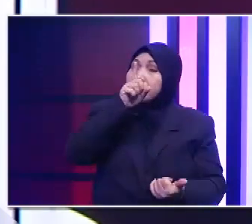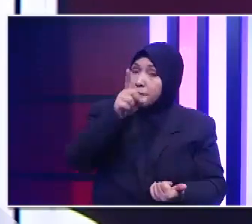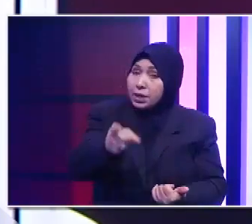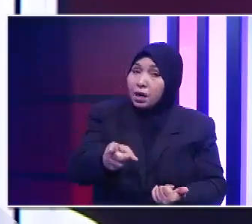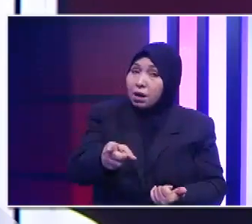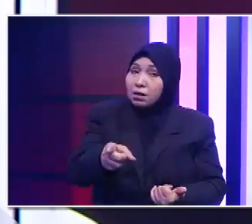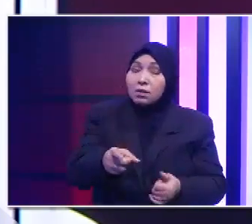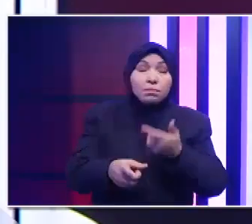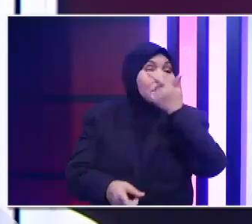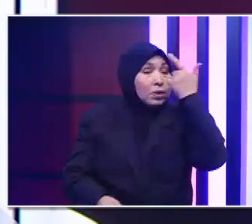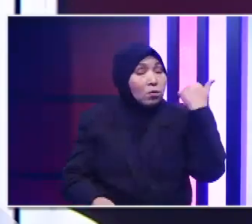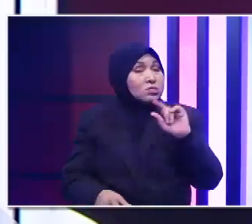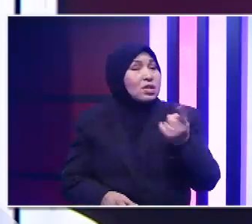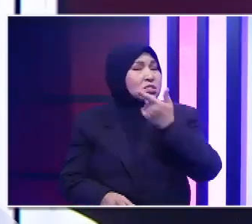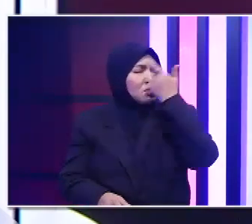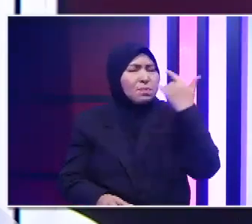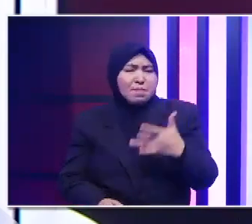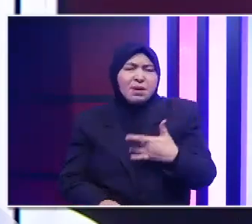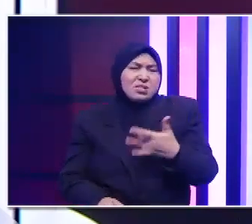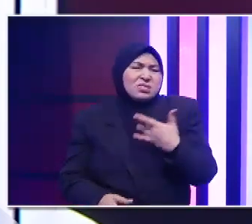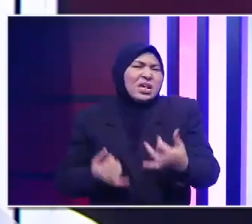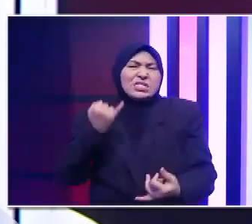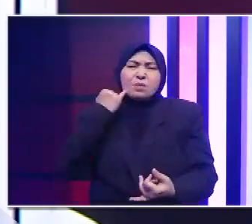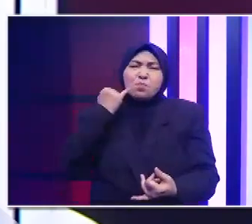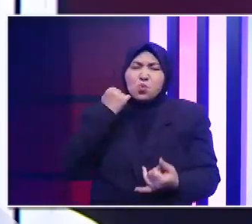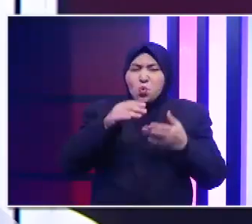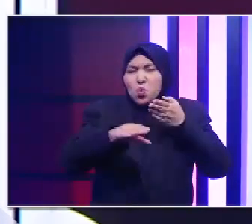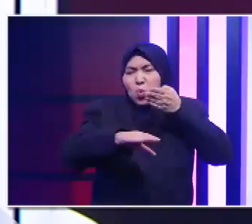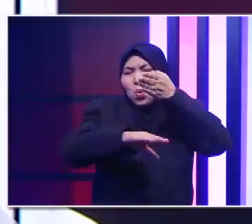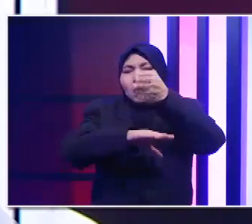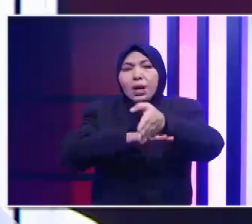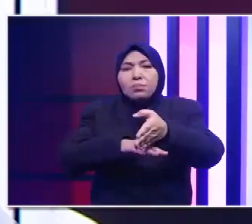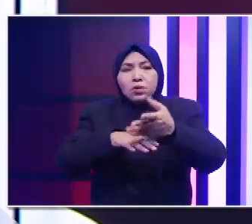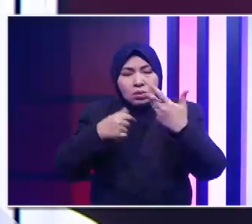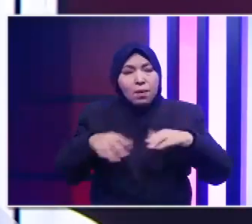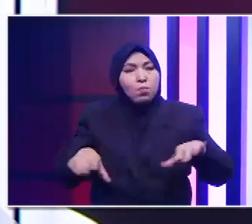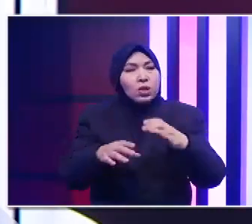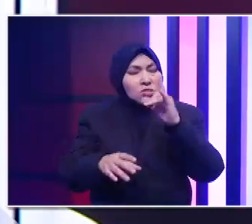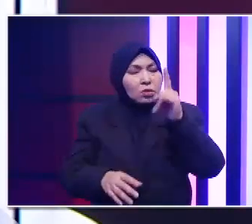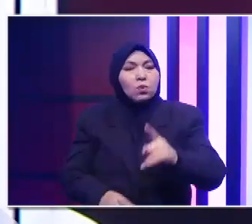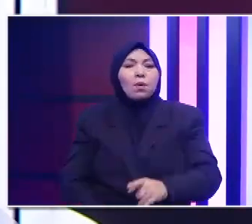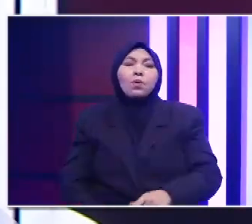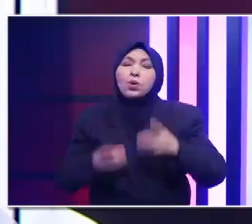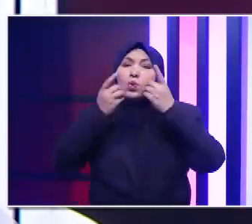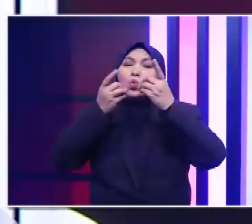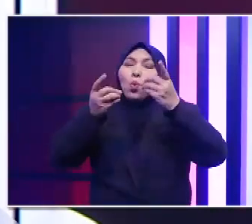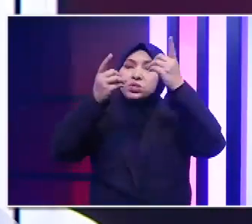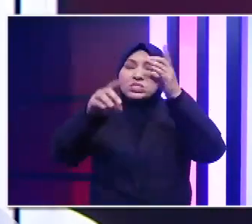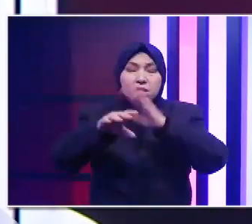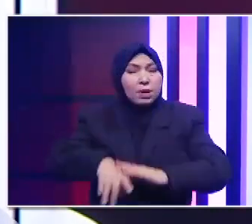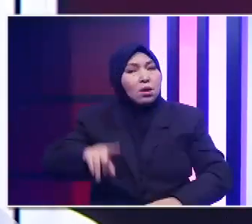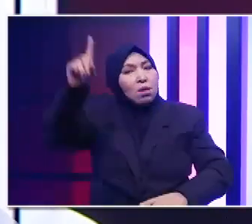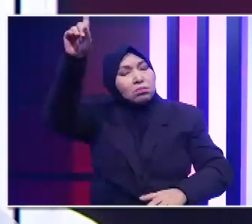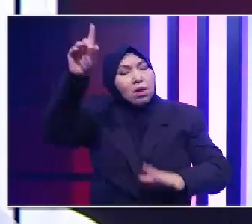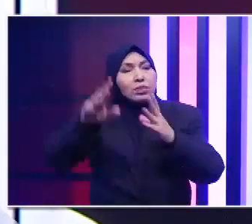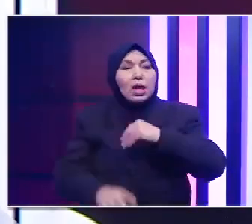ah kerennya hanya kerana perasaan cemburu mereka yang melampau mereka telah melakukan satu maksiat kepada Allah dan